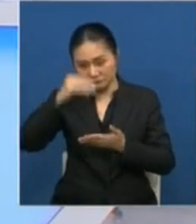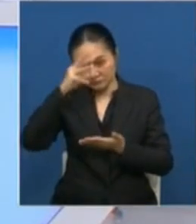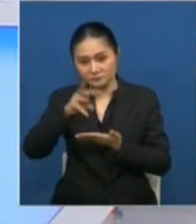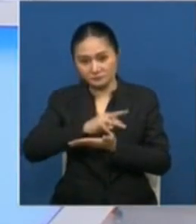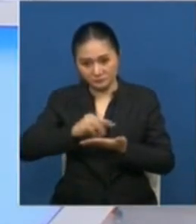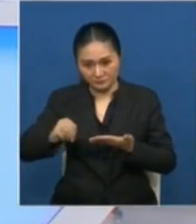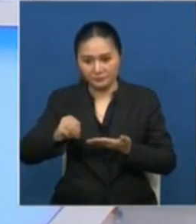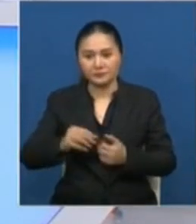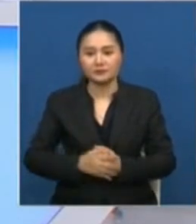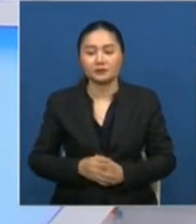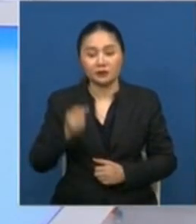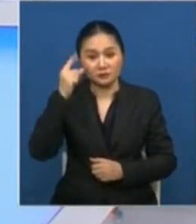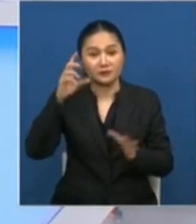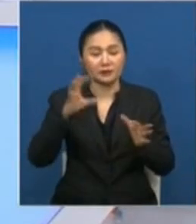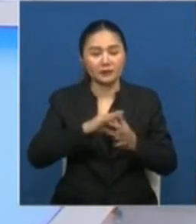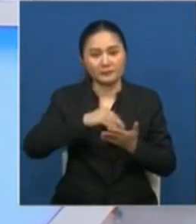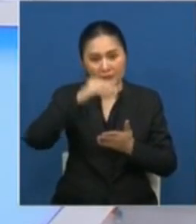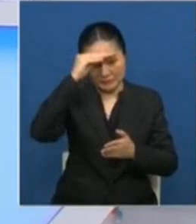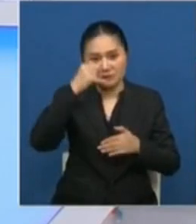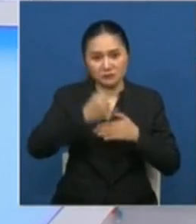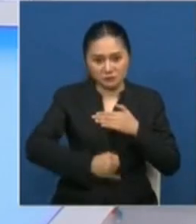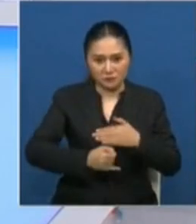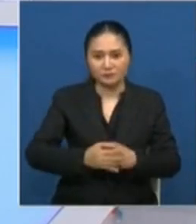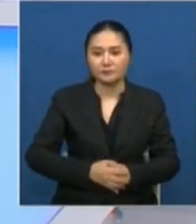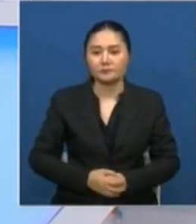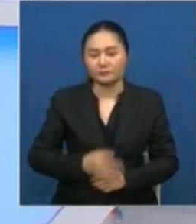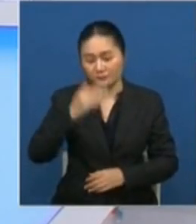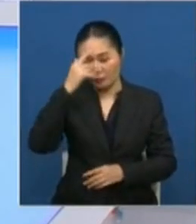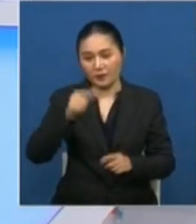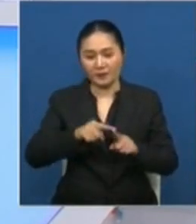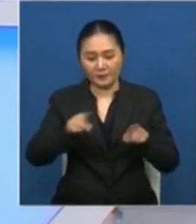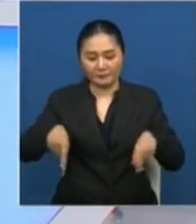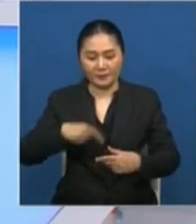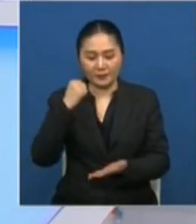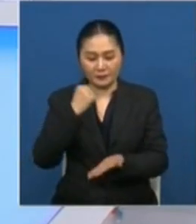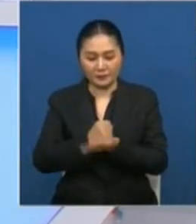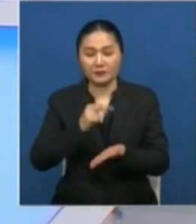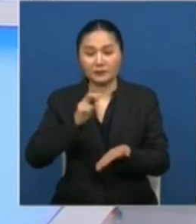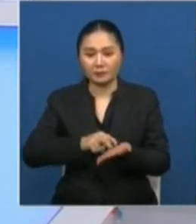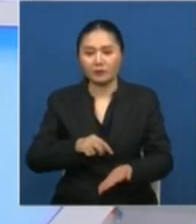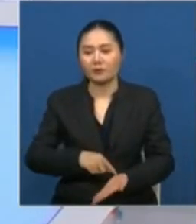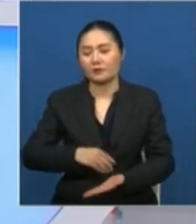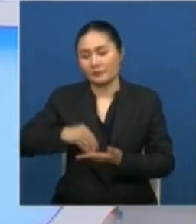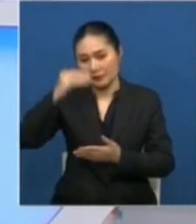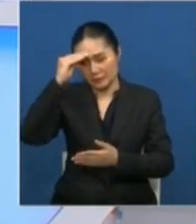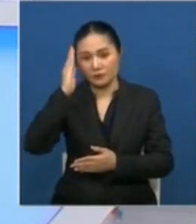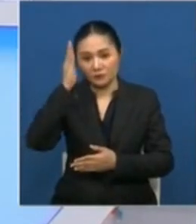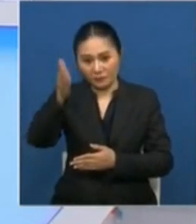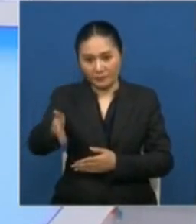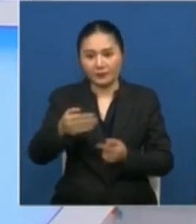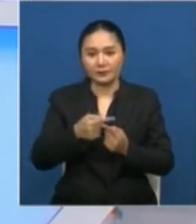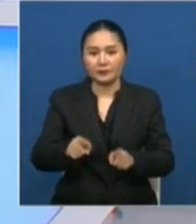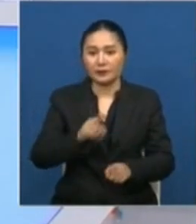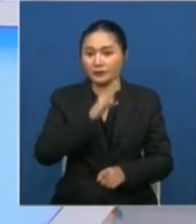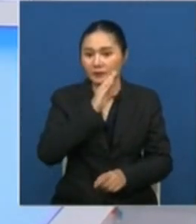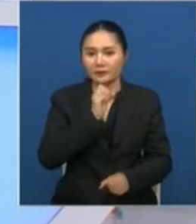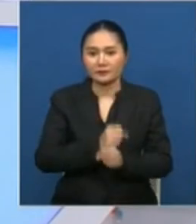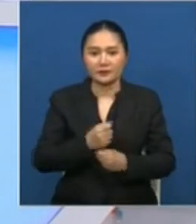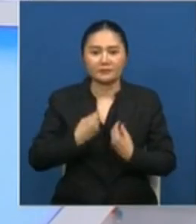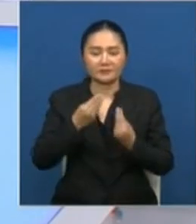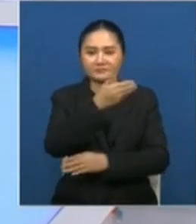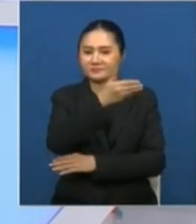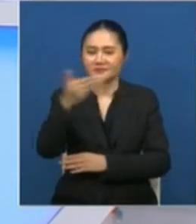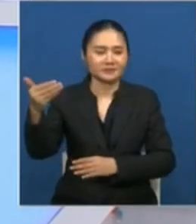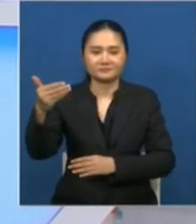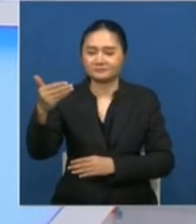มของการศึกษาที่ต้องการเรียนให้จบเพื่อจะได้ใบรับรองจากที่นี่แล้วก็ไปเข้าชั้นเรียนต่อไปแต่ว่าถ้าบอกว่าทำเพื่อชาติ